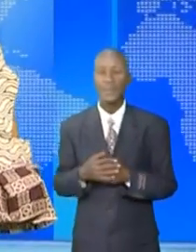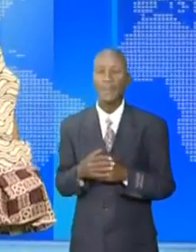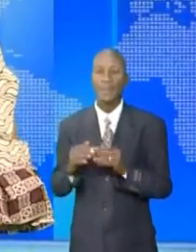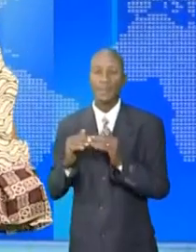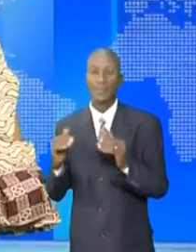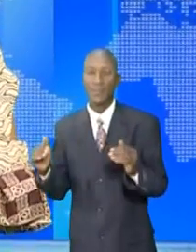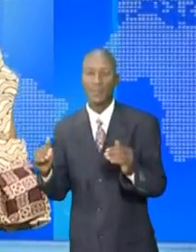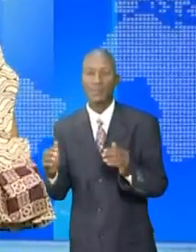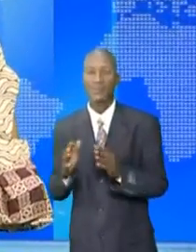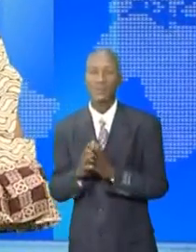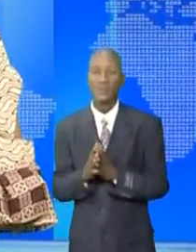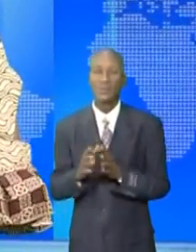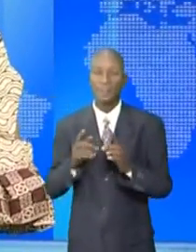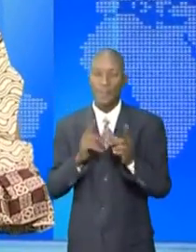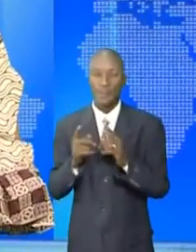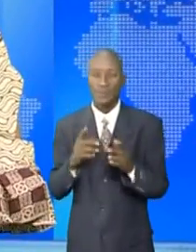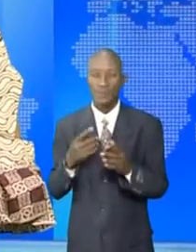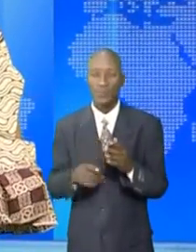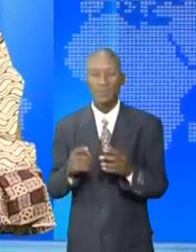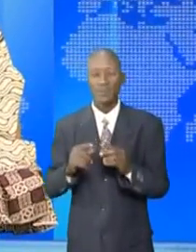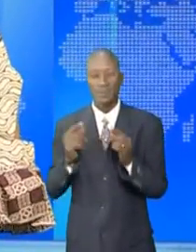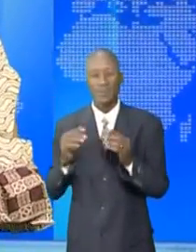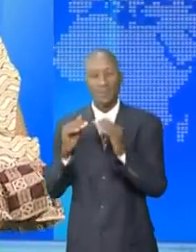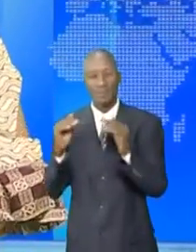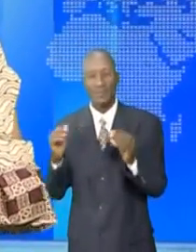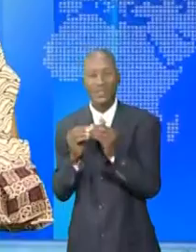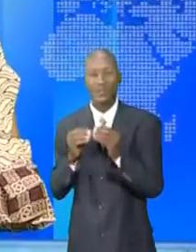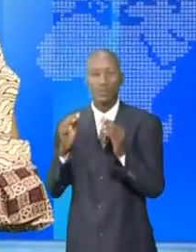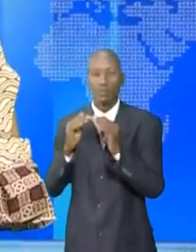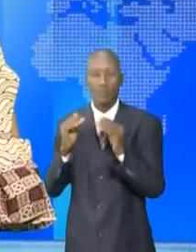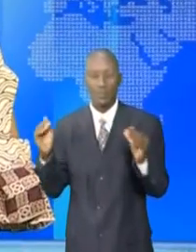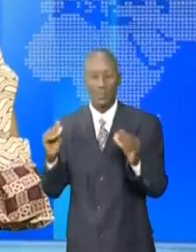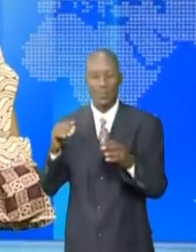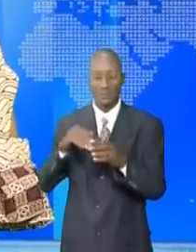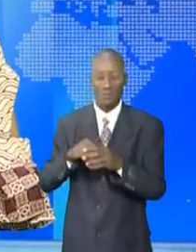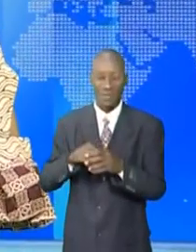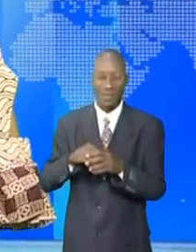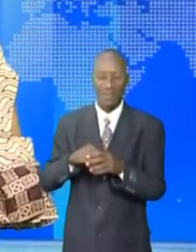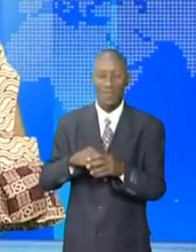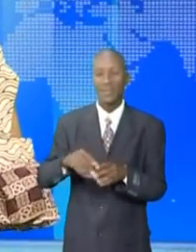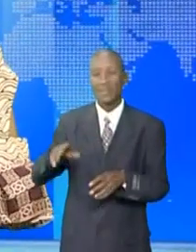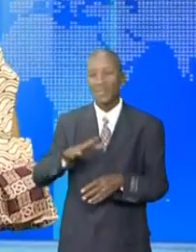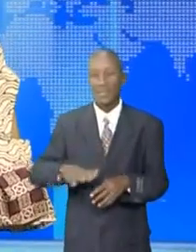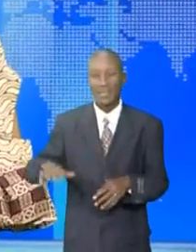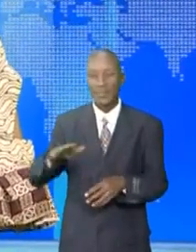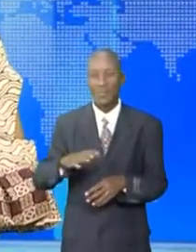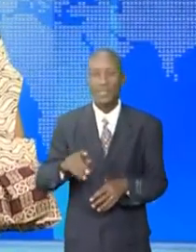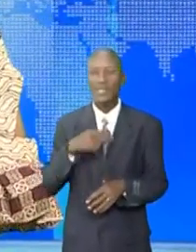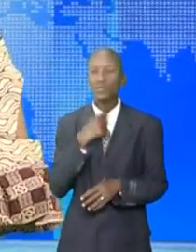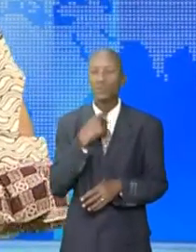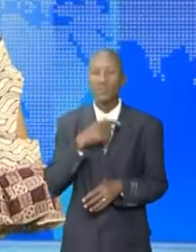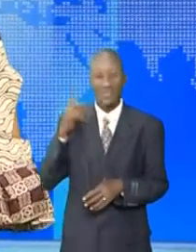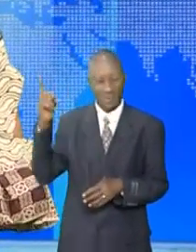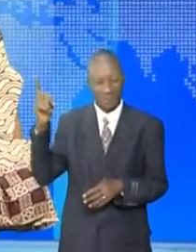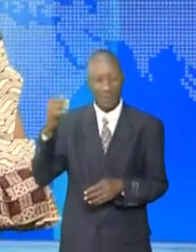du 5e rallye de l'espoir pour la paix qui se tiendra à Séoul le 28 février prochain. Plusieurs chefs d'État sont